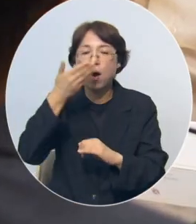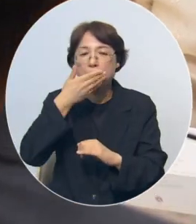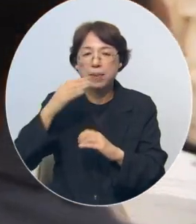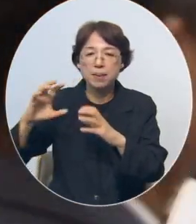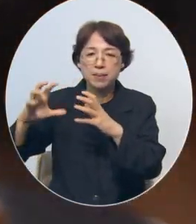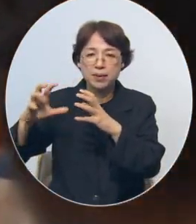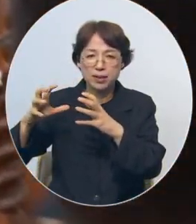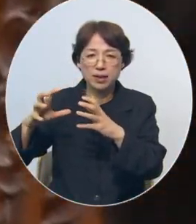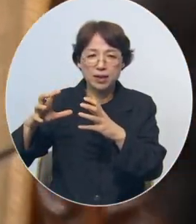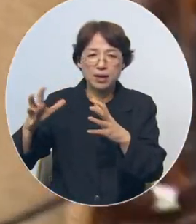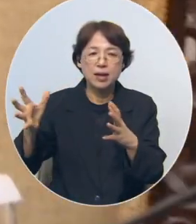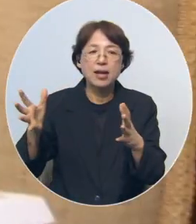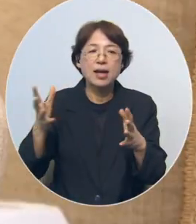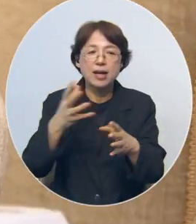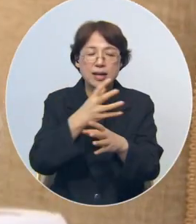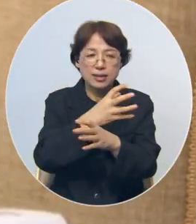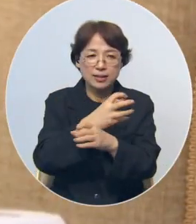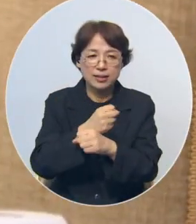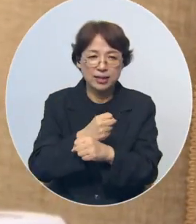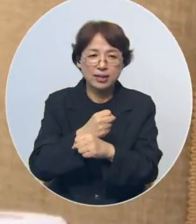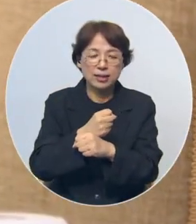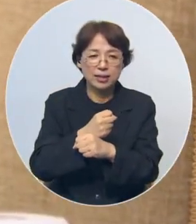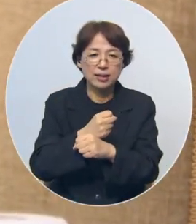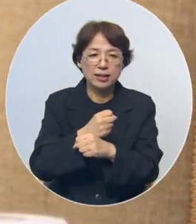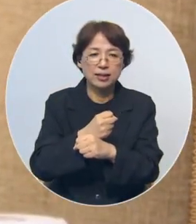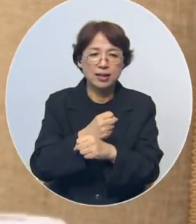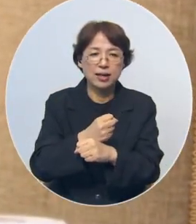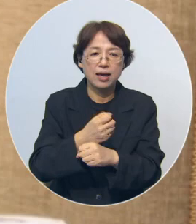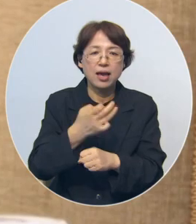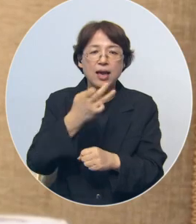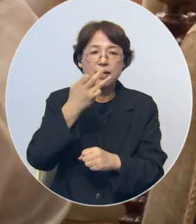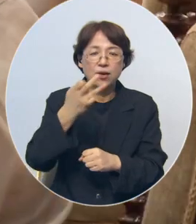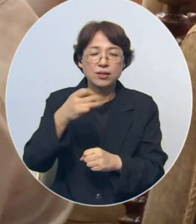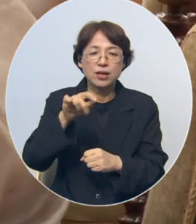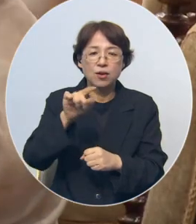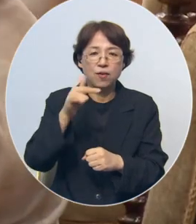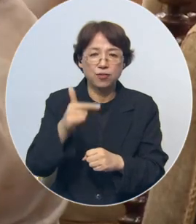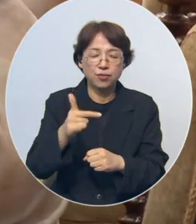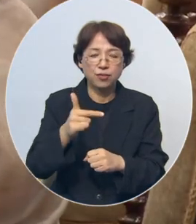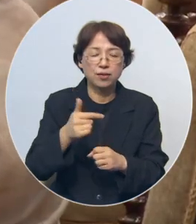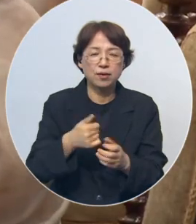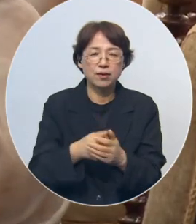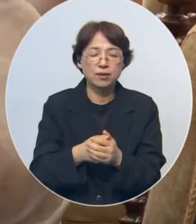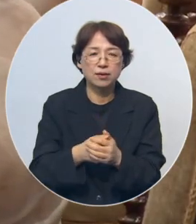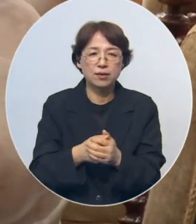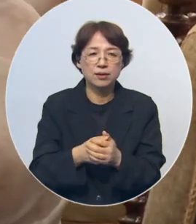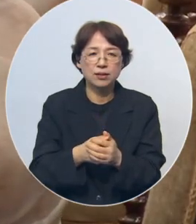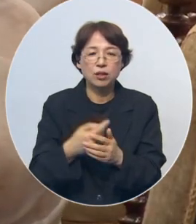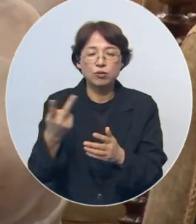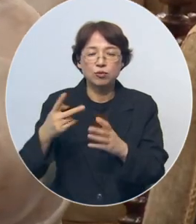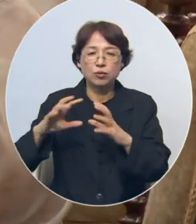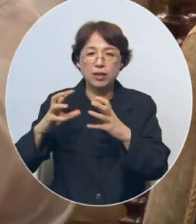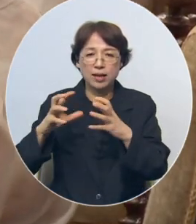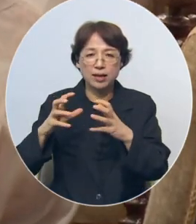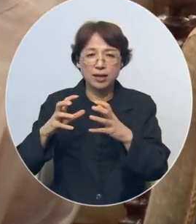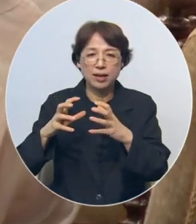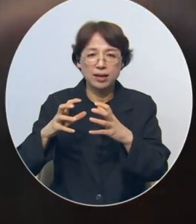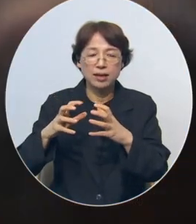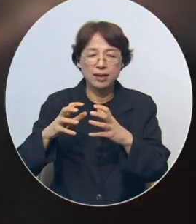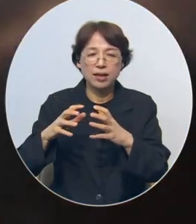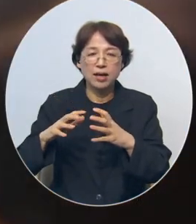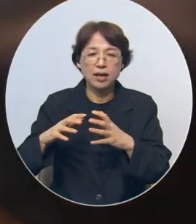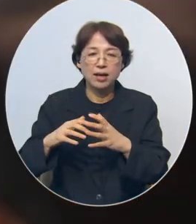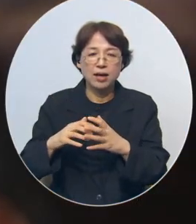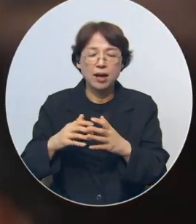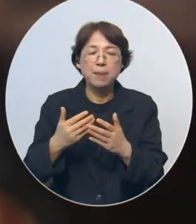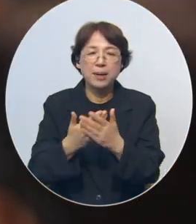포럼을 계기로 체결한 기업, 기관 간 MOU는 모두 13건. 윤 대통령은 또두 나라 인프라 협력을 두고